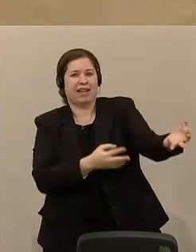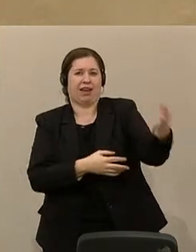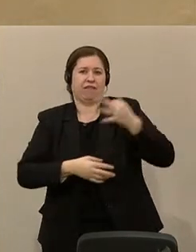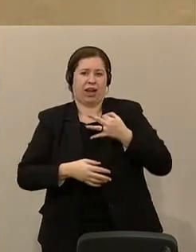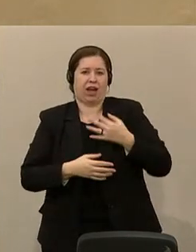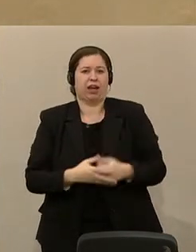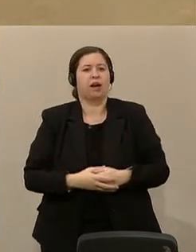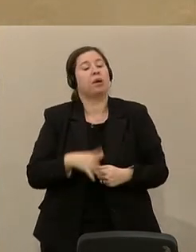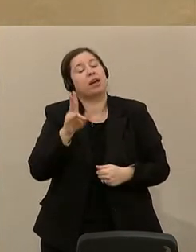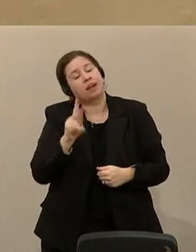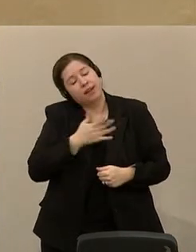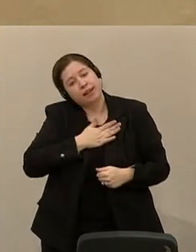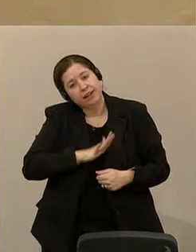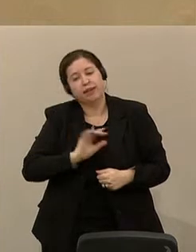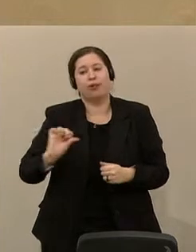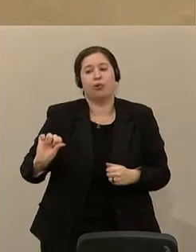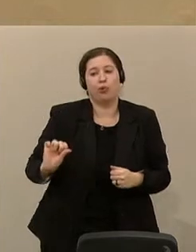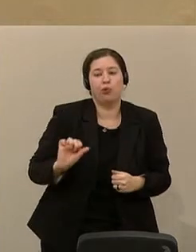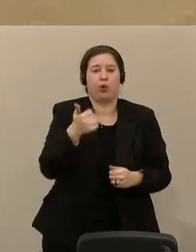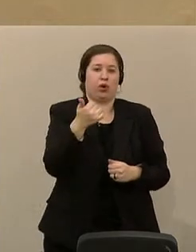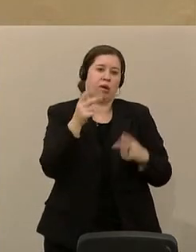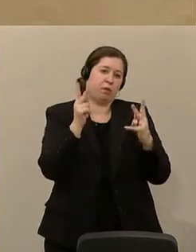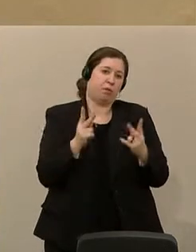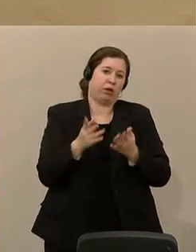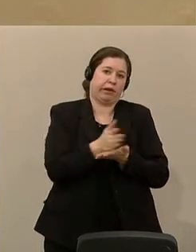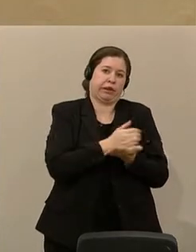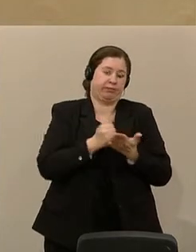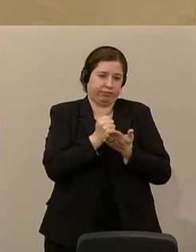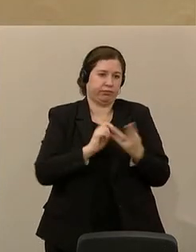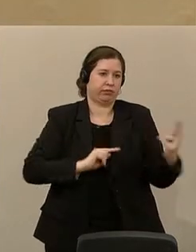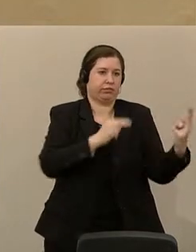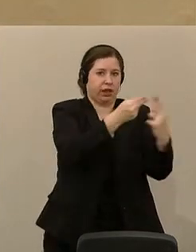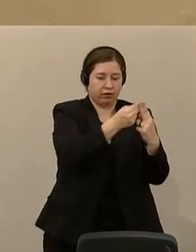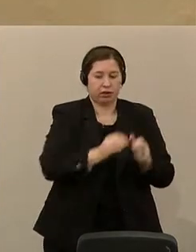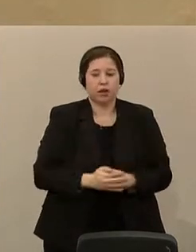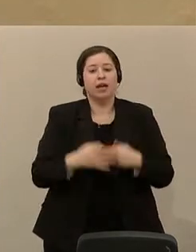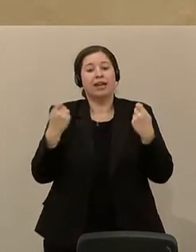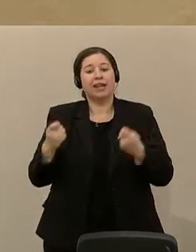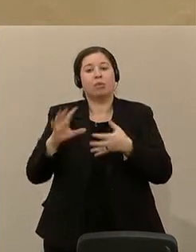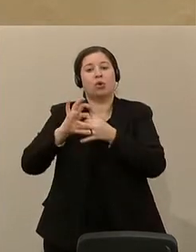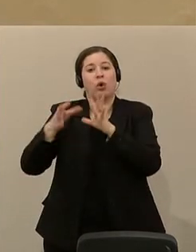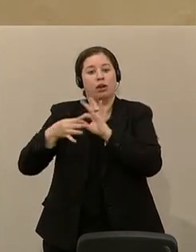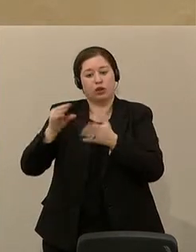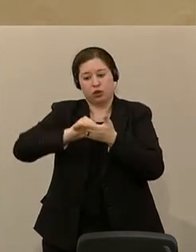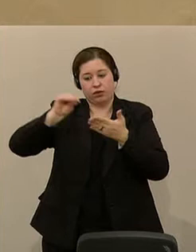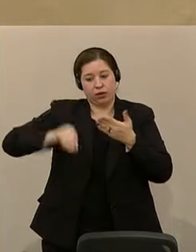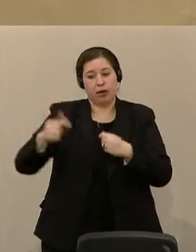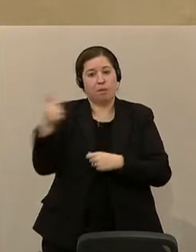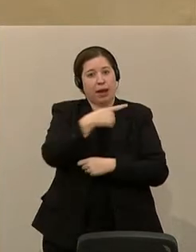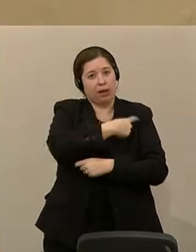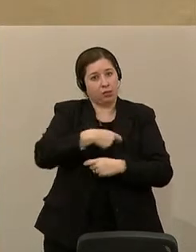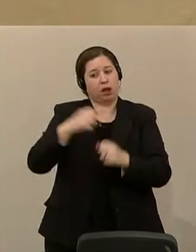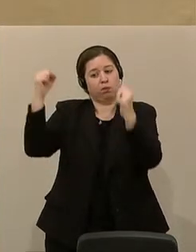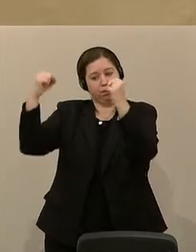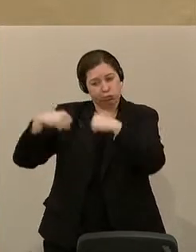Aber ich kann gern noch einmal die Möglichkeit wahrnehmen. Wir haben einen Koalitionsvertrag, zu dem beide Seiten stehen. Und wir